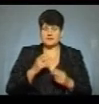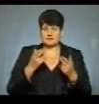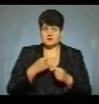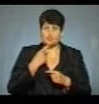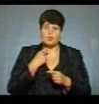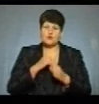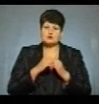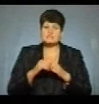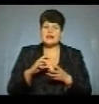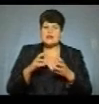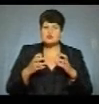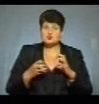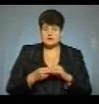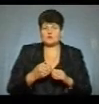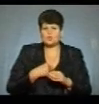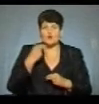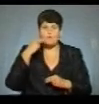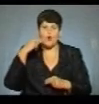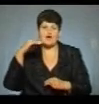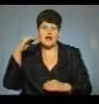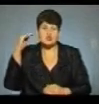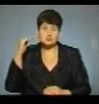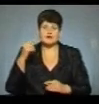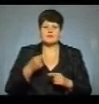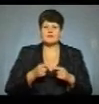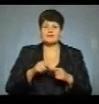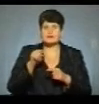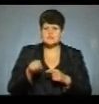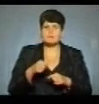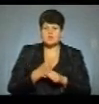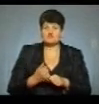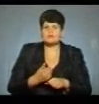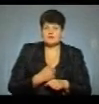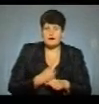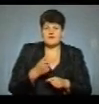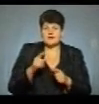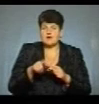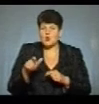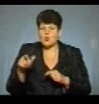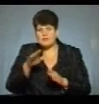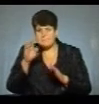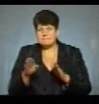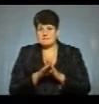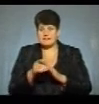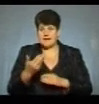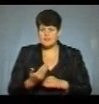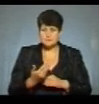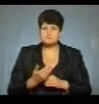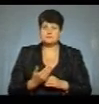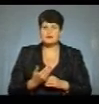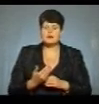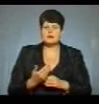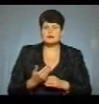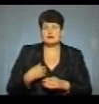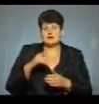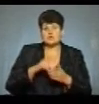кожні результати хочуть покращення, і над цим працюю я, і працюють люди підлеглі мені. Надіюсь, що